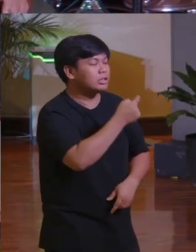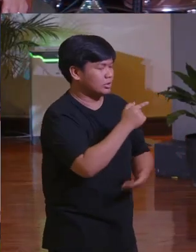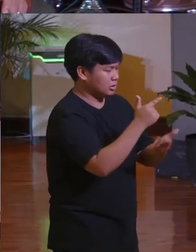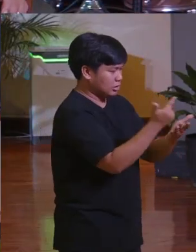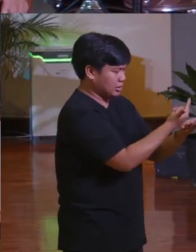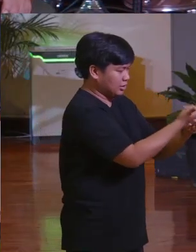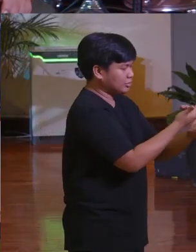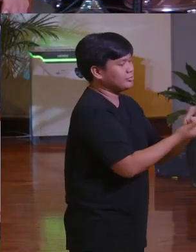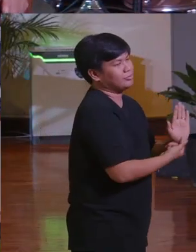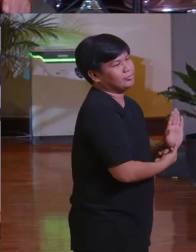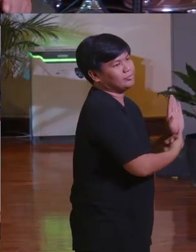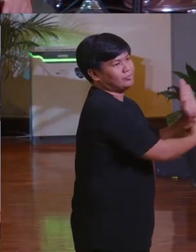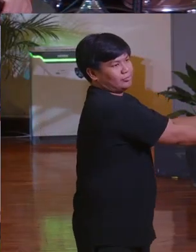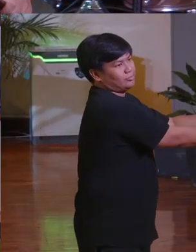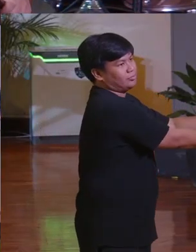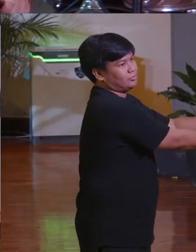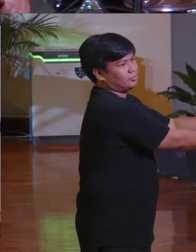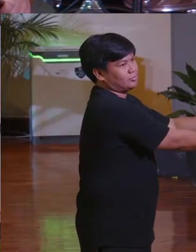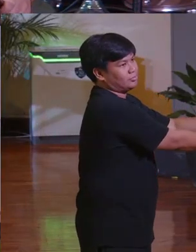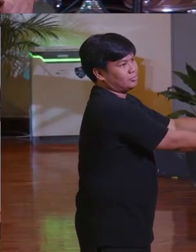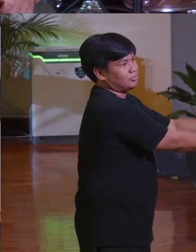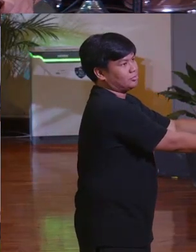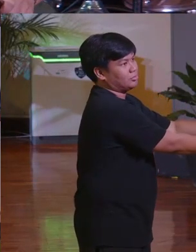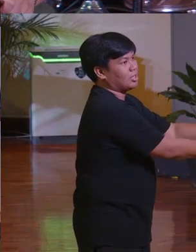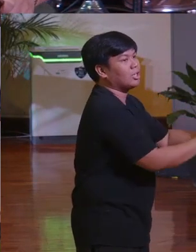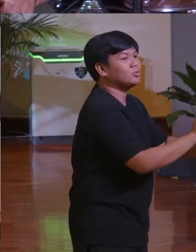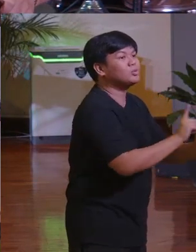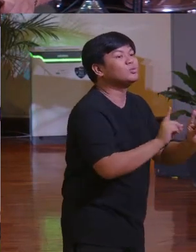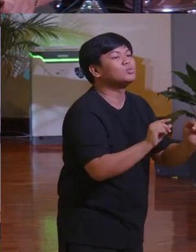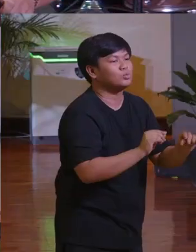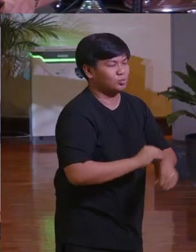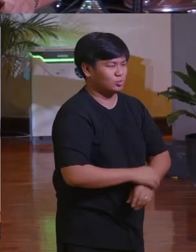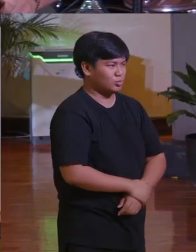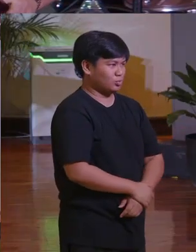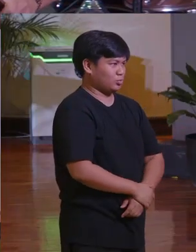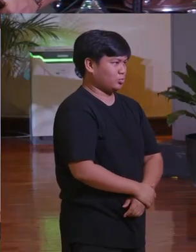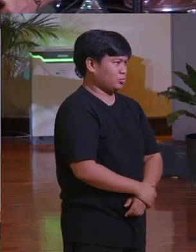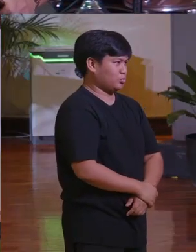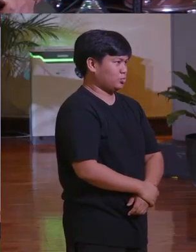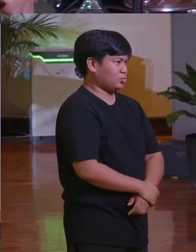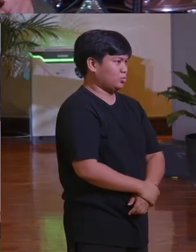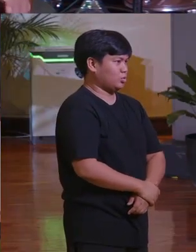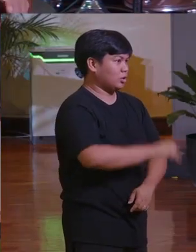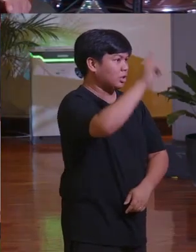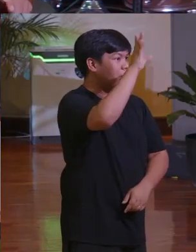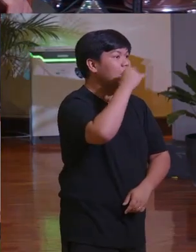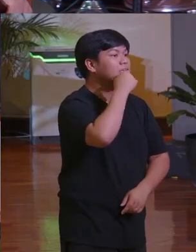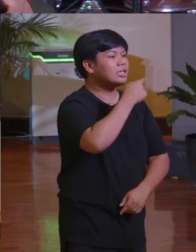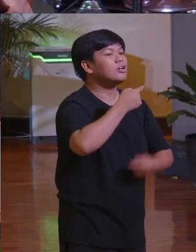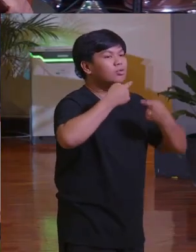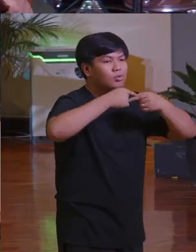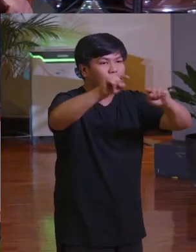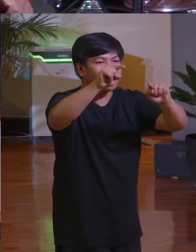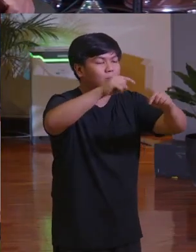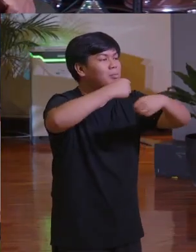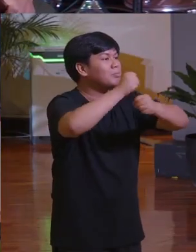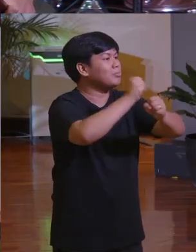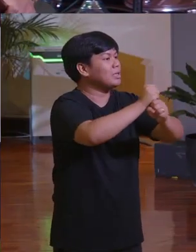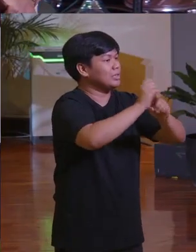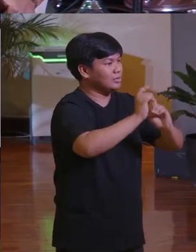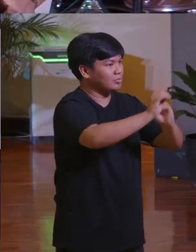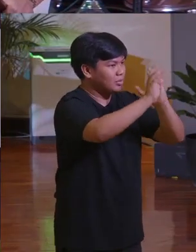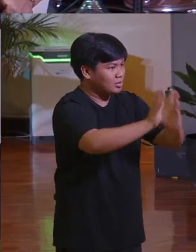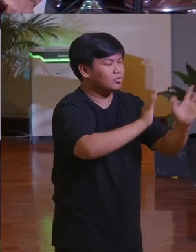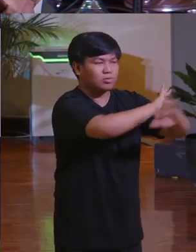inyo, go and share the gospel to all the nations. Go and make disciples of all